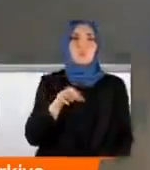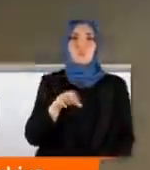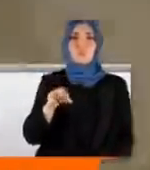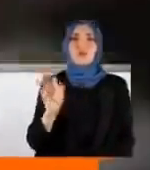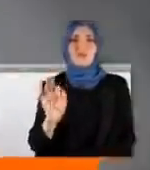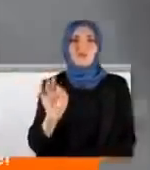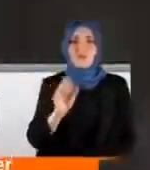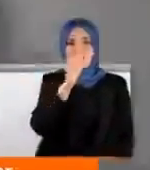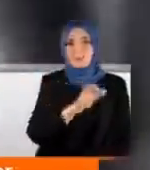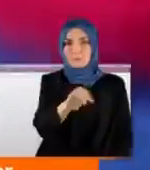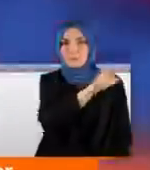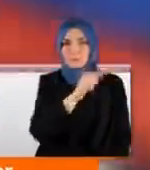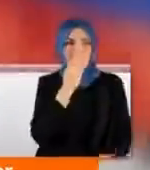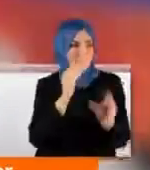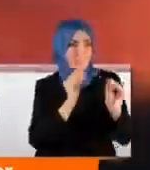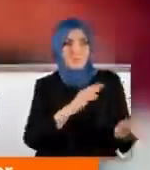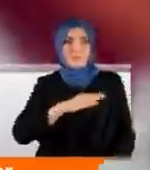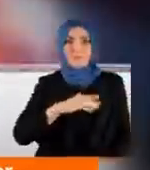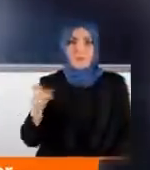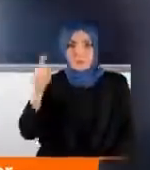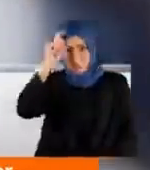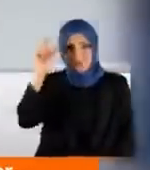gösteren Türklerin üzerine yürüdü.